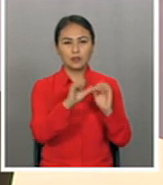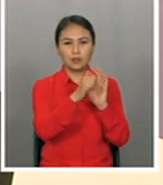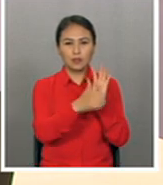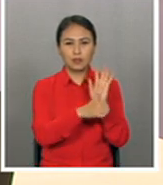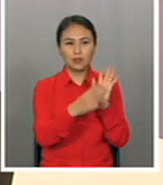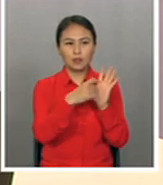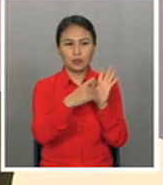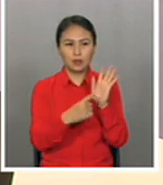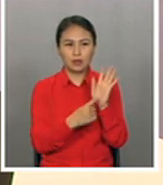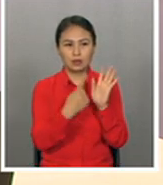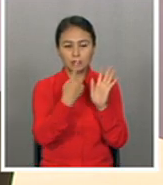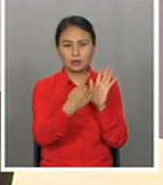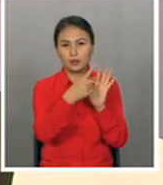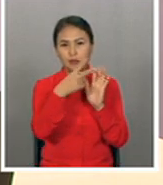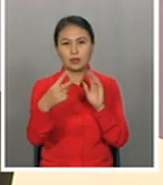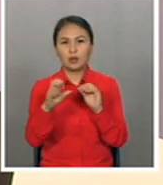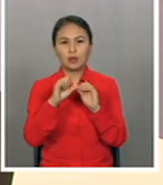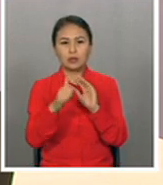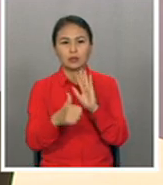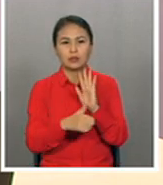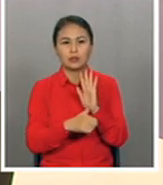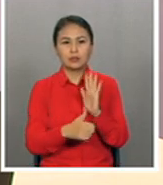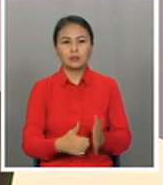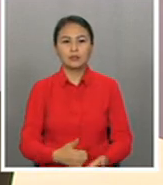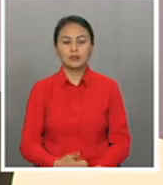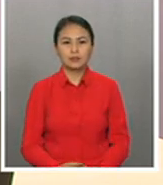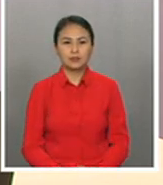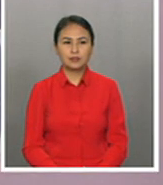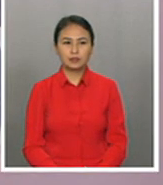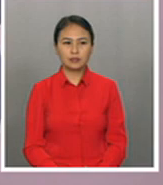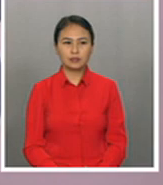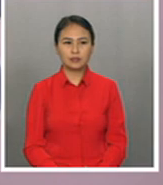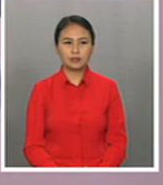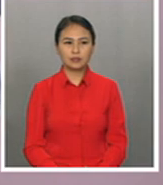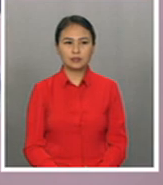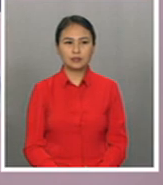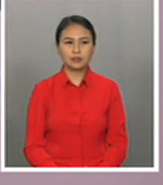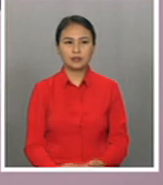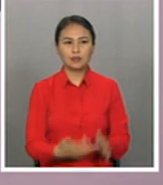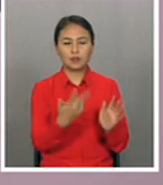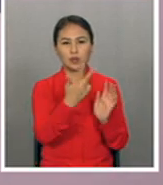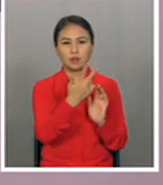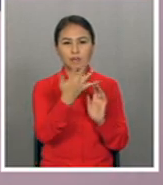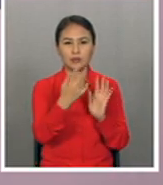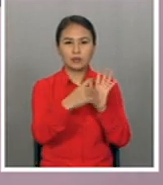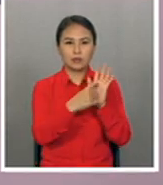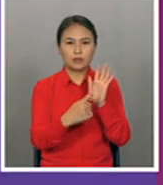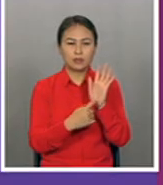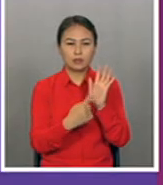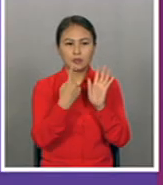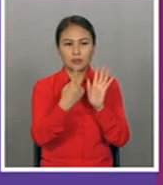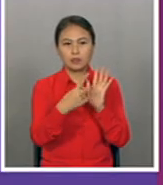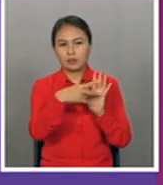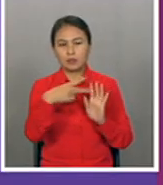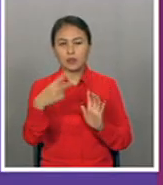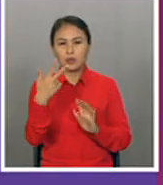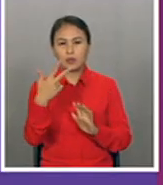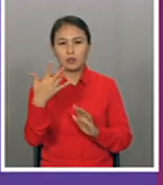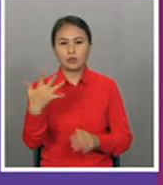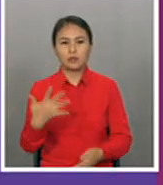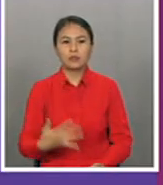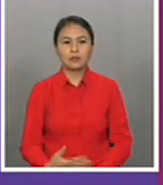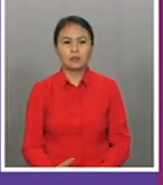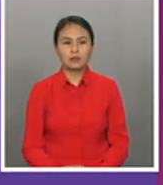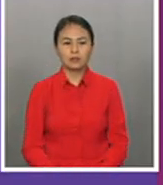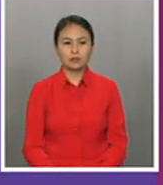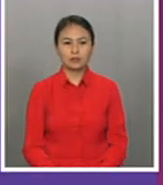мен 1-дің бөліндісінің мәні 16-ға тең болады. Және 35 пен 1-дің бөліндісінің мәні